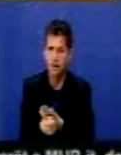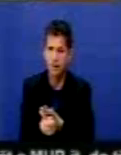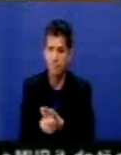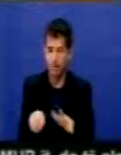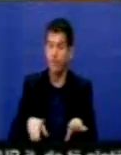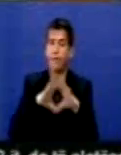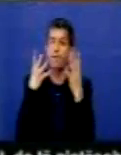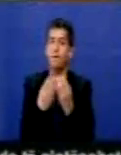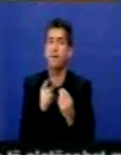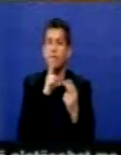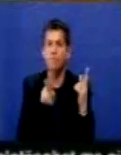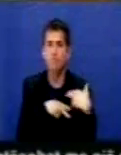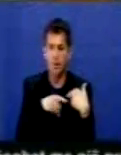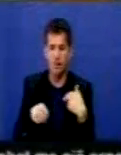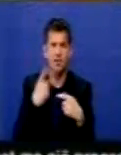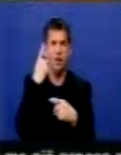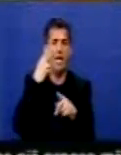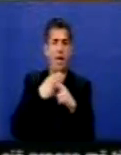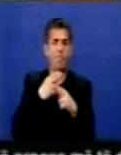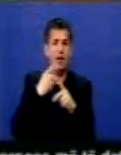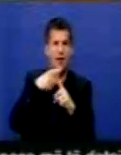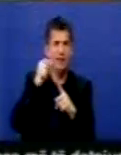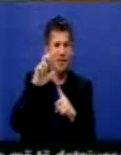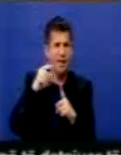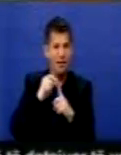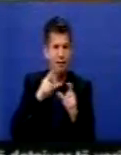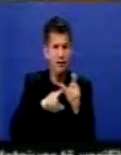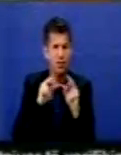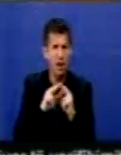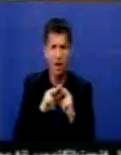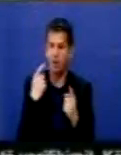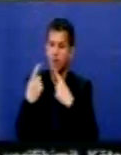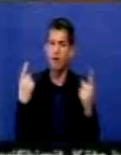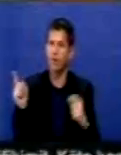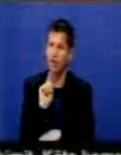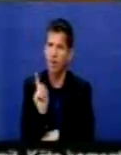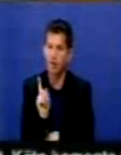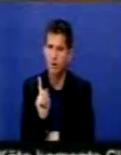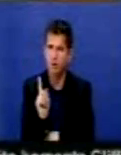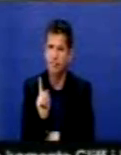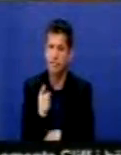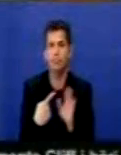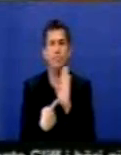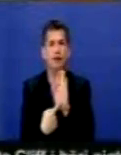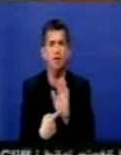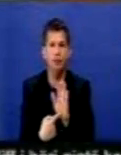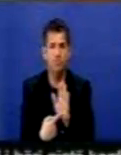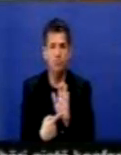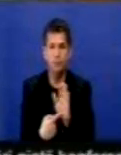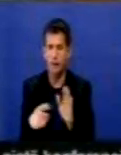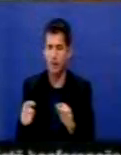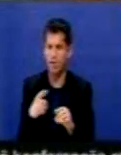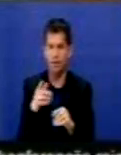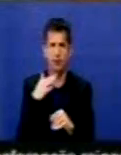proces është bërë nën autoritetin e kombinatit Trepqa dhe jo në mënyrë të pavarur nga sesila njësi. Për shembull, Trepqa